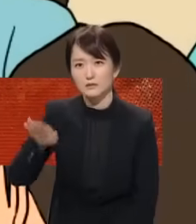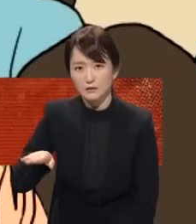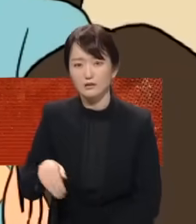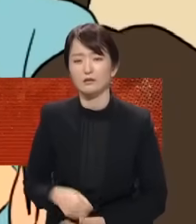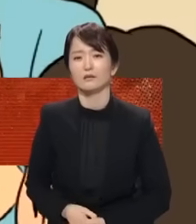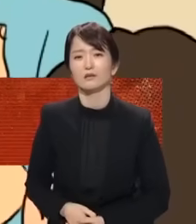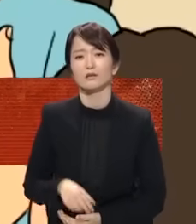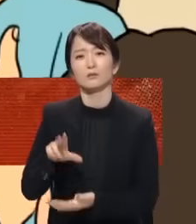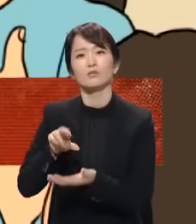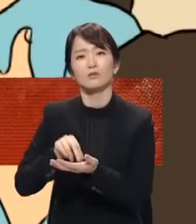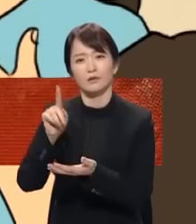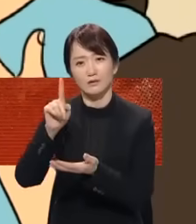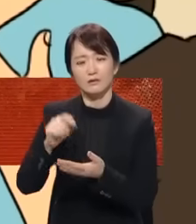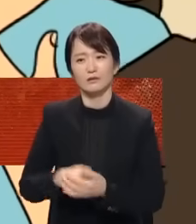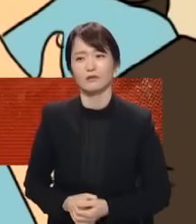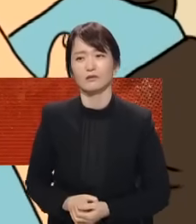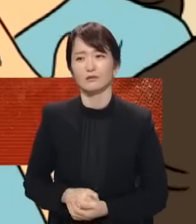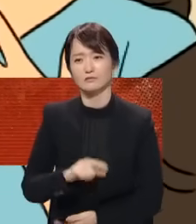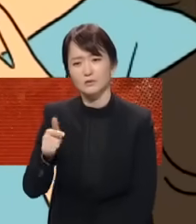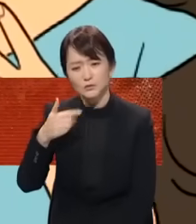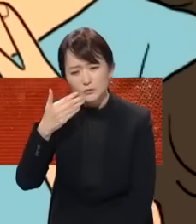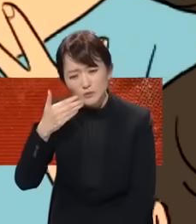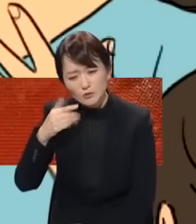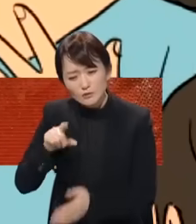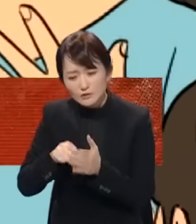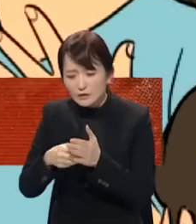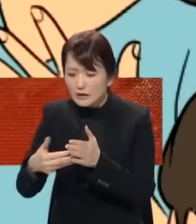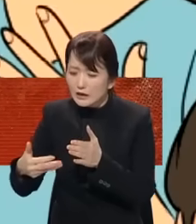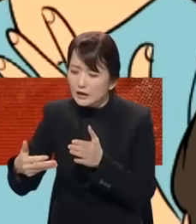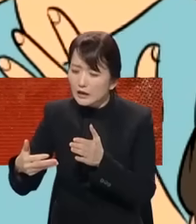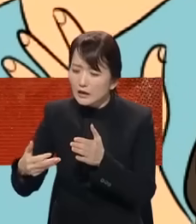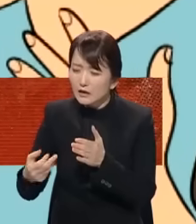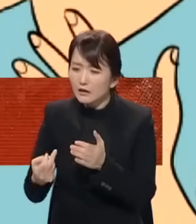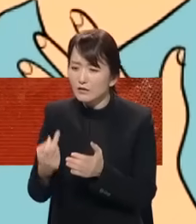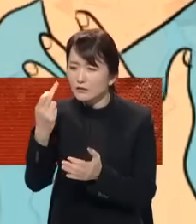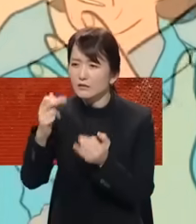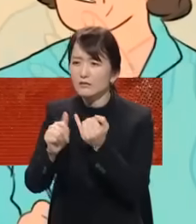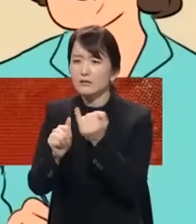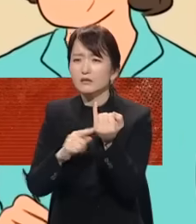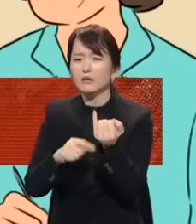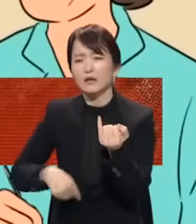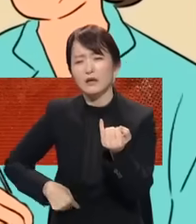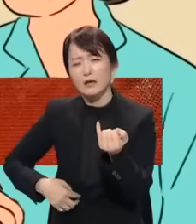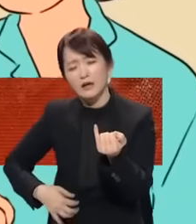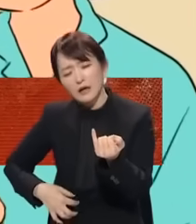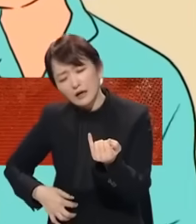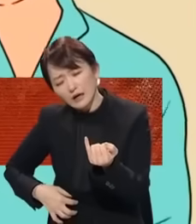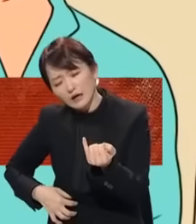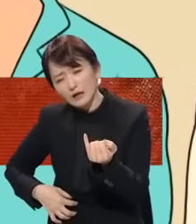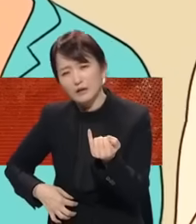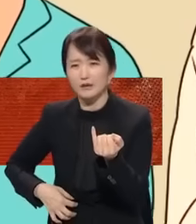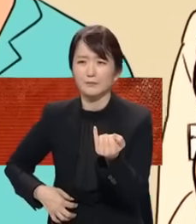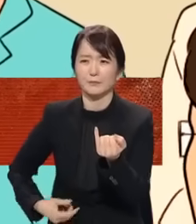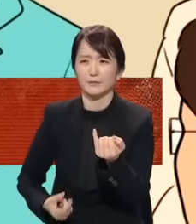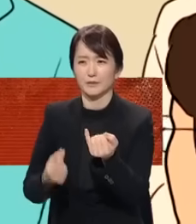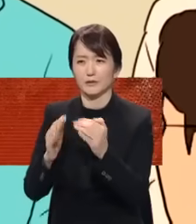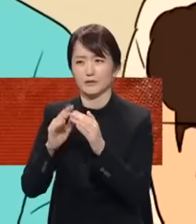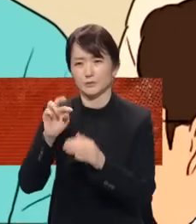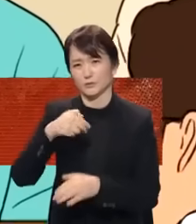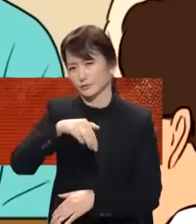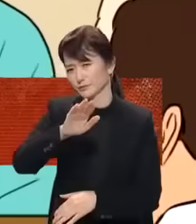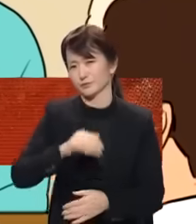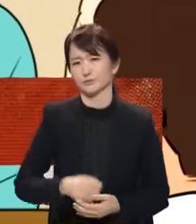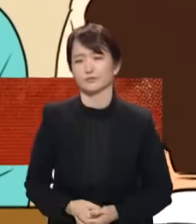그런데 문제가 아, 저녁 먹고서 얼마 지나지 않아서 하필 형님만 배가 아프다고 난리를 하다가 일찍 집에 돌아갔다는